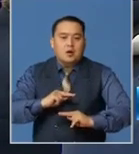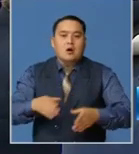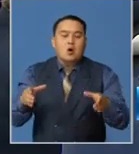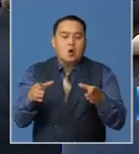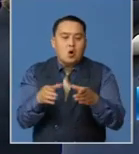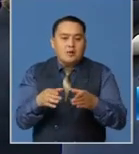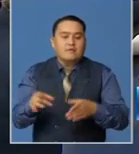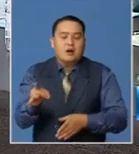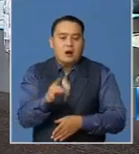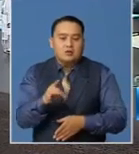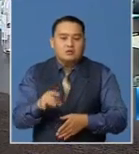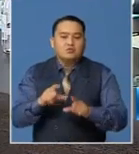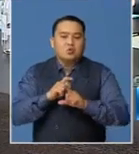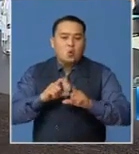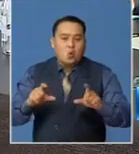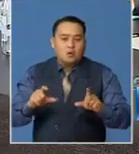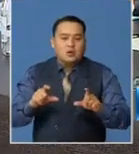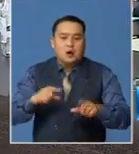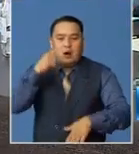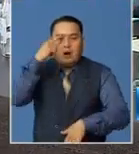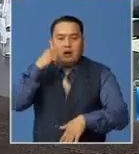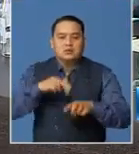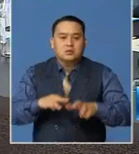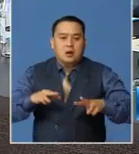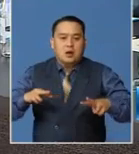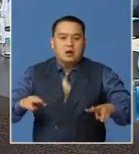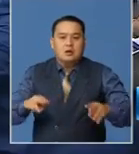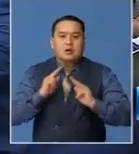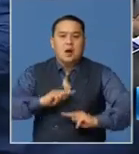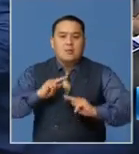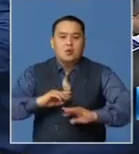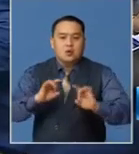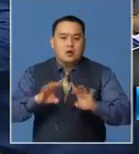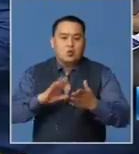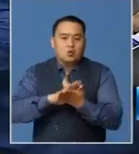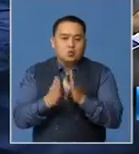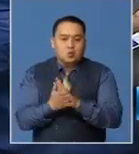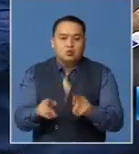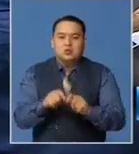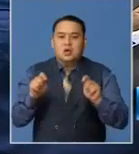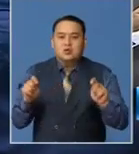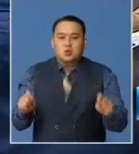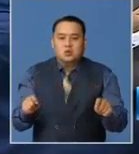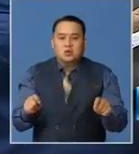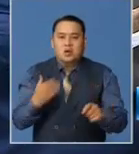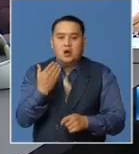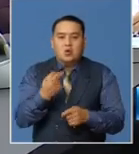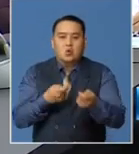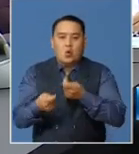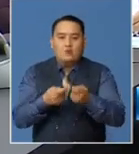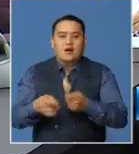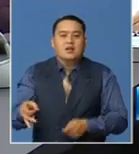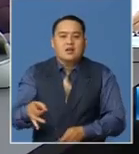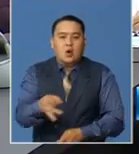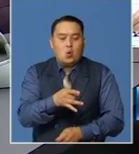в районах и школы богача сагинтаев отметил работу бизнесменов и все условия которые создаются для них руководство